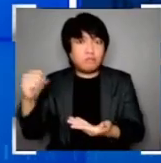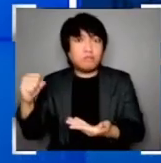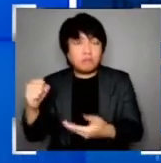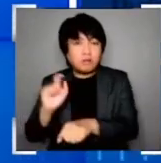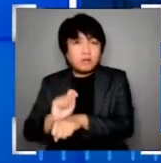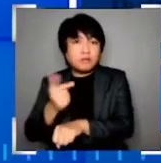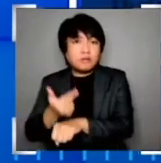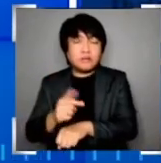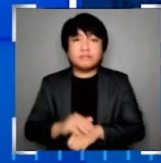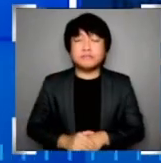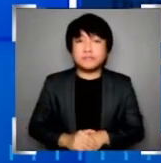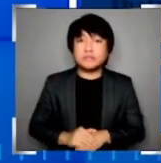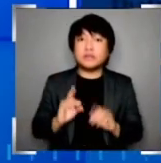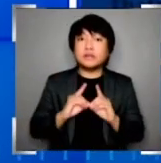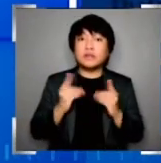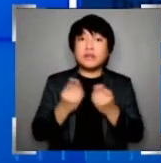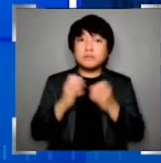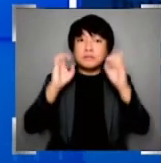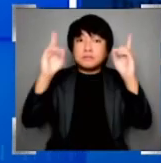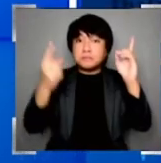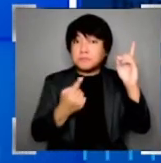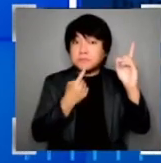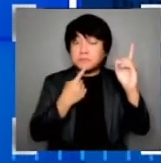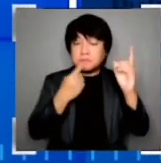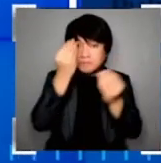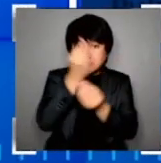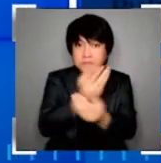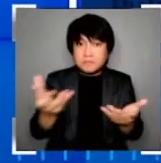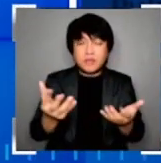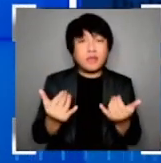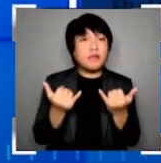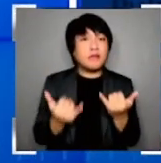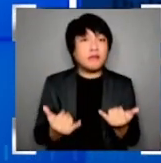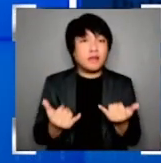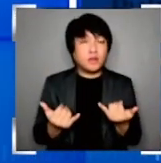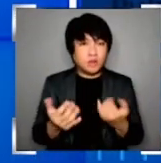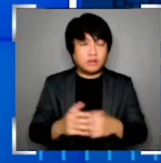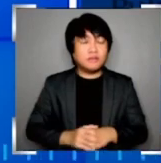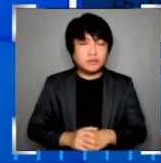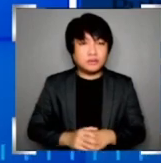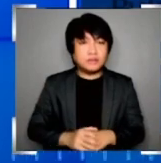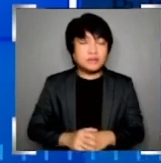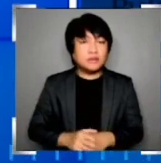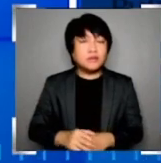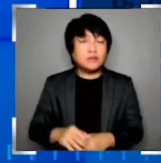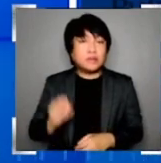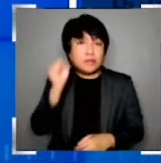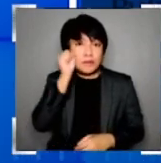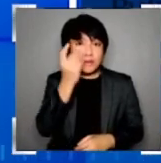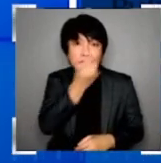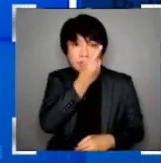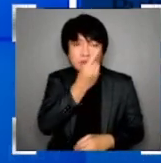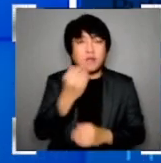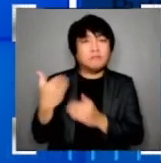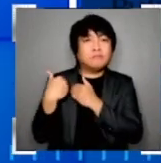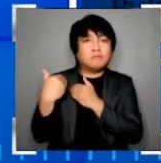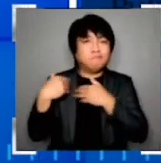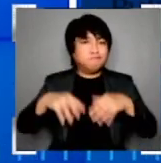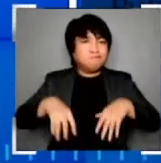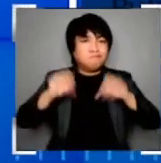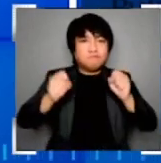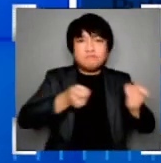DepEd, nakasaad na ang tanggapan ni Duterte na ang direktang mangangasiwa sa management at supervision ng mga paaralang